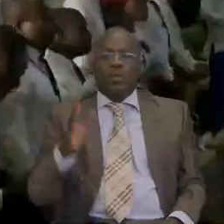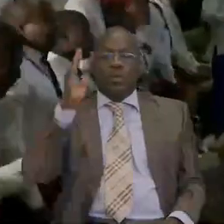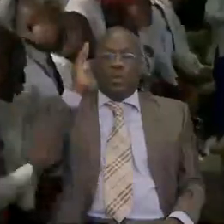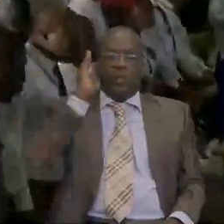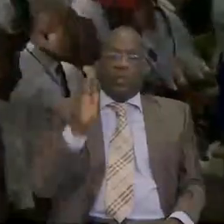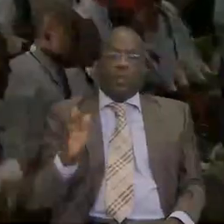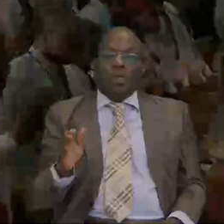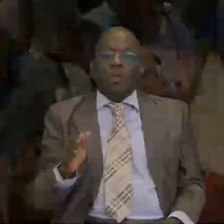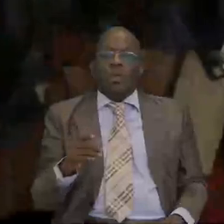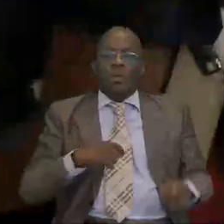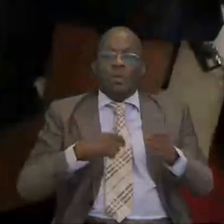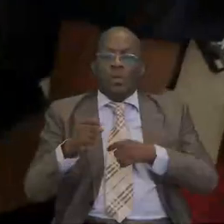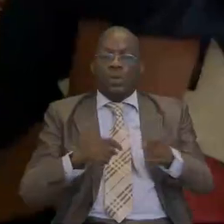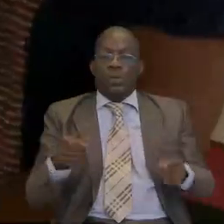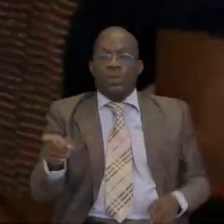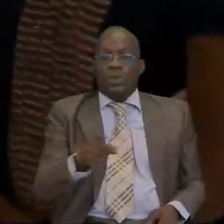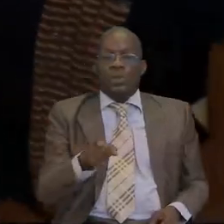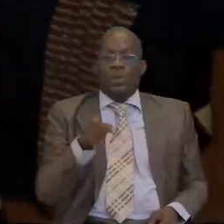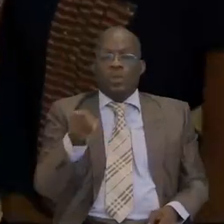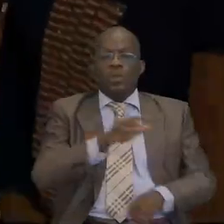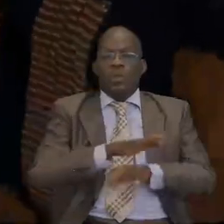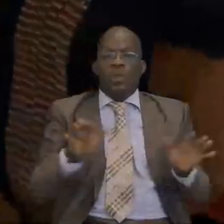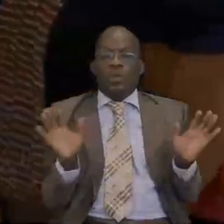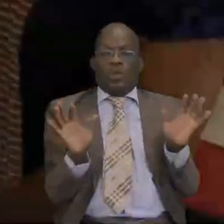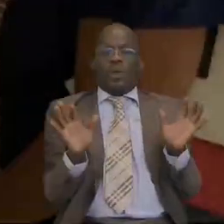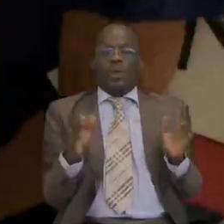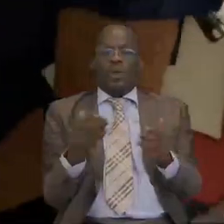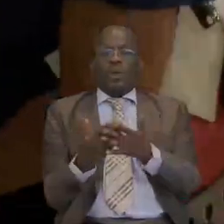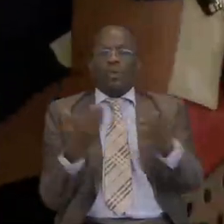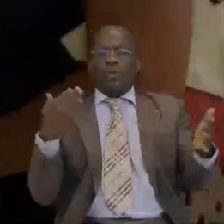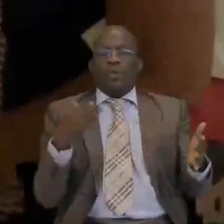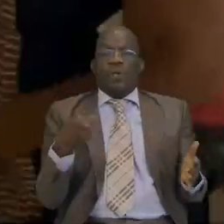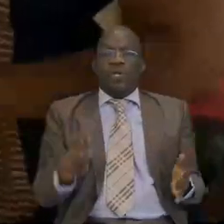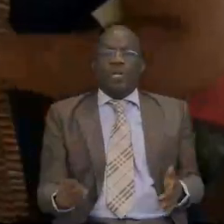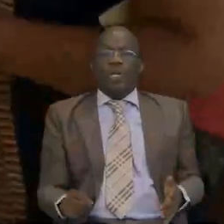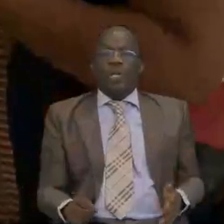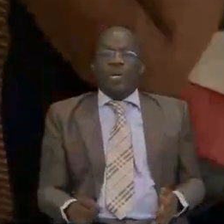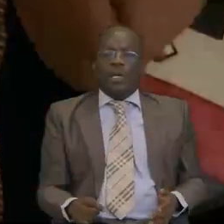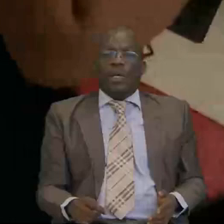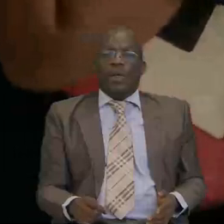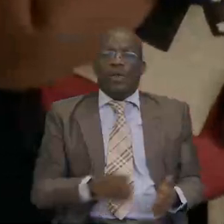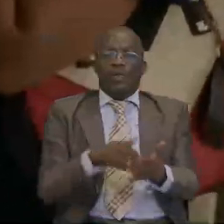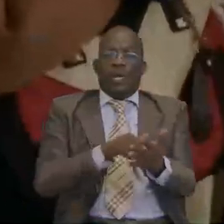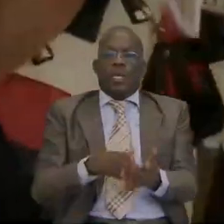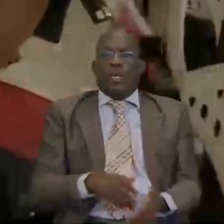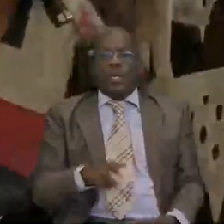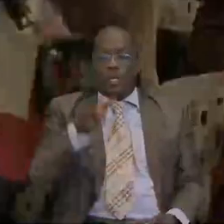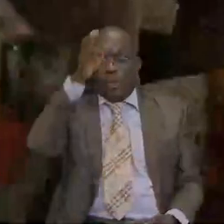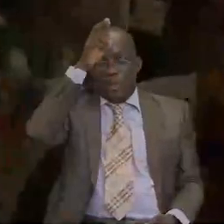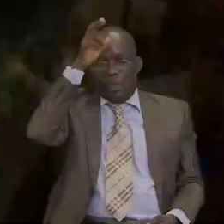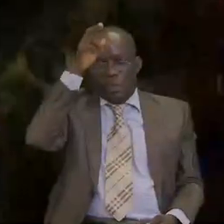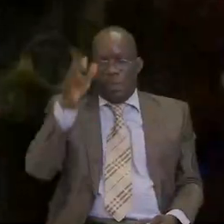ne pourra vous nuire. Tu ne trembles pas devant les démons qui tremblent.